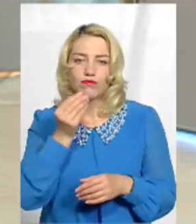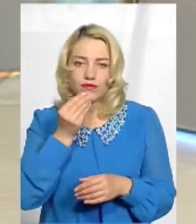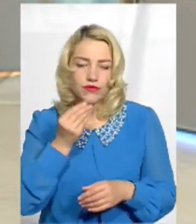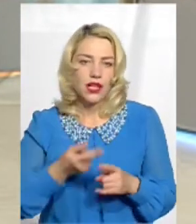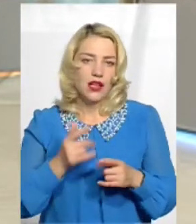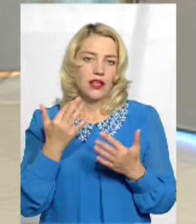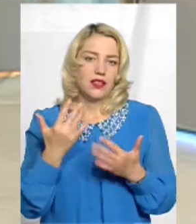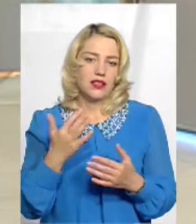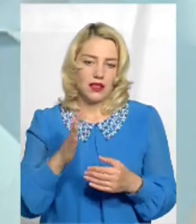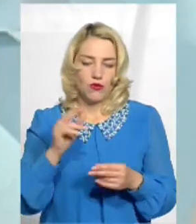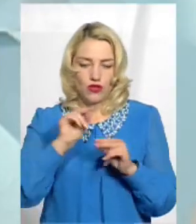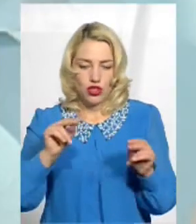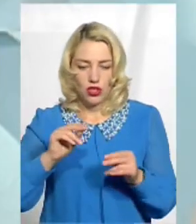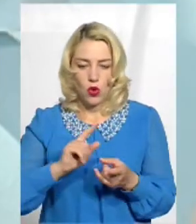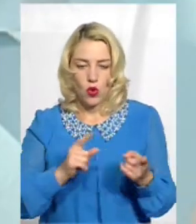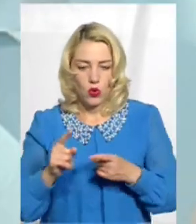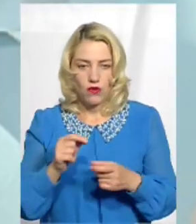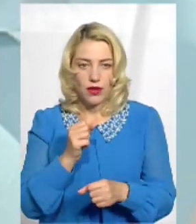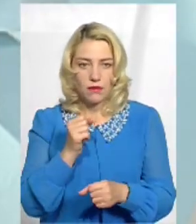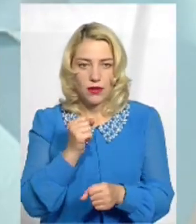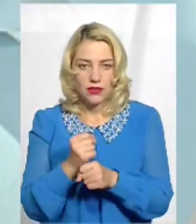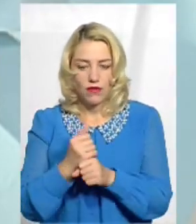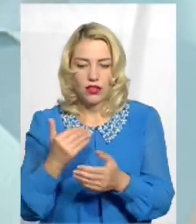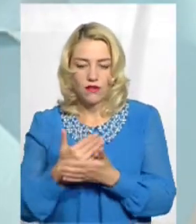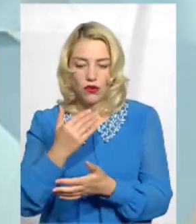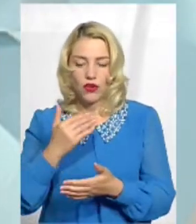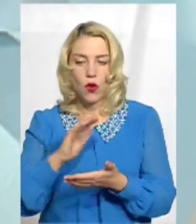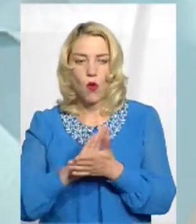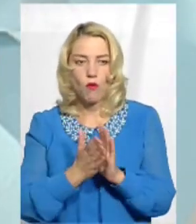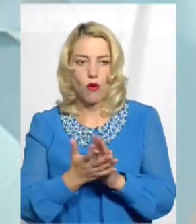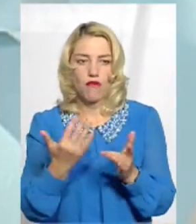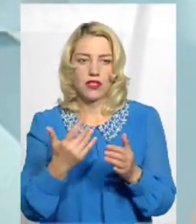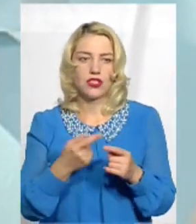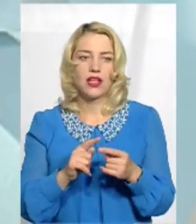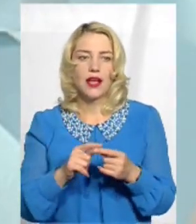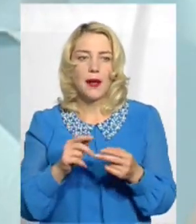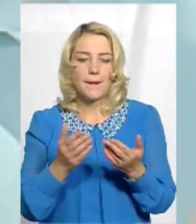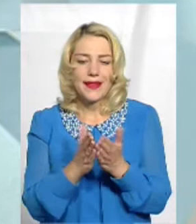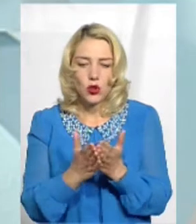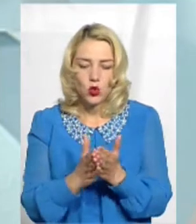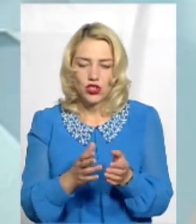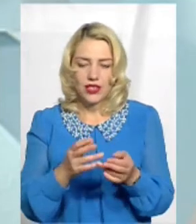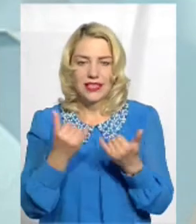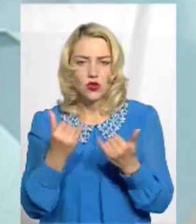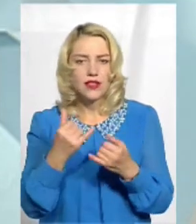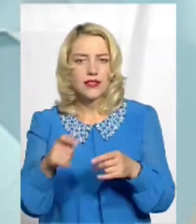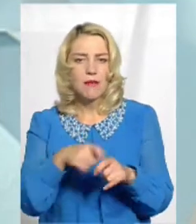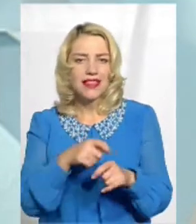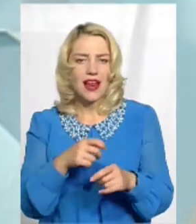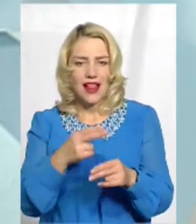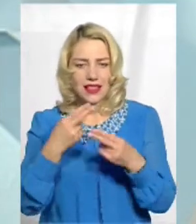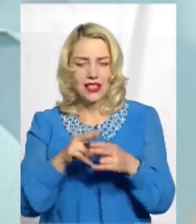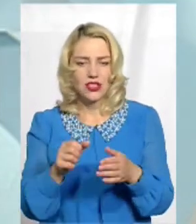готовий працювати в нових умовах, наскільки є підручники і сучасна матеріально-технічна база. Це є